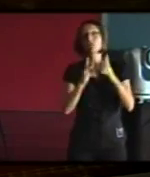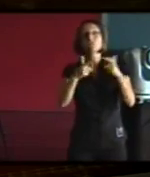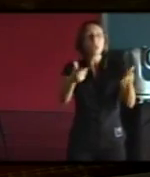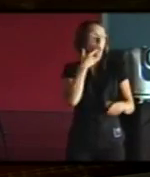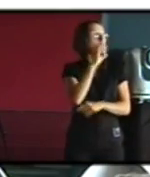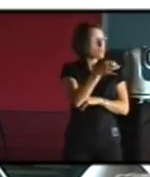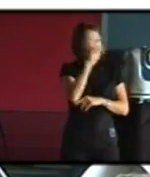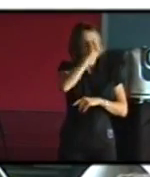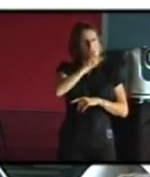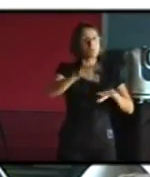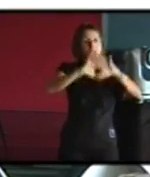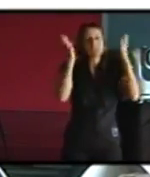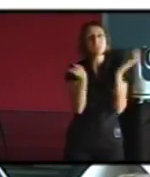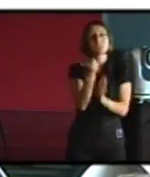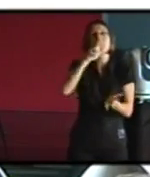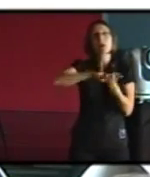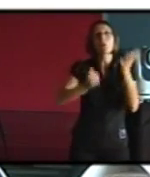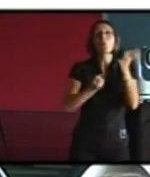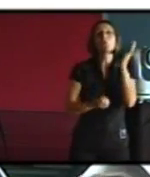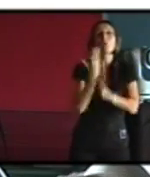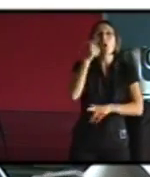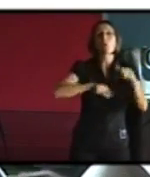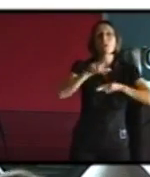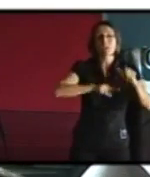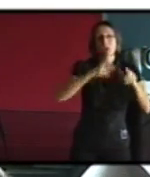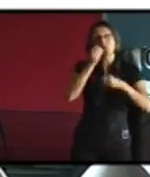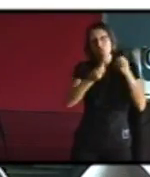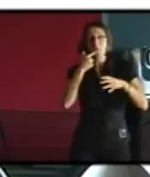logement, mais aussi, enfin, je le redis, hein, du habiter et